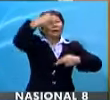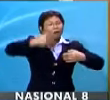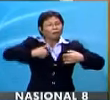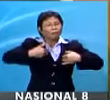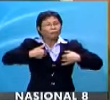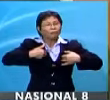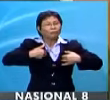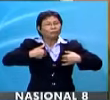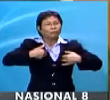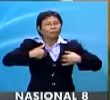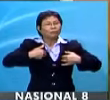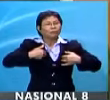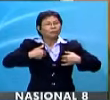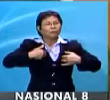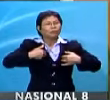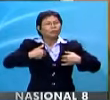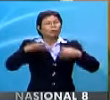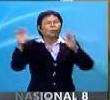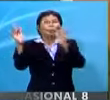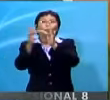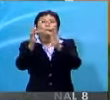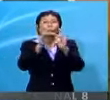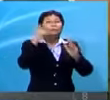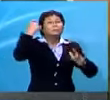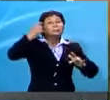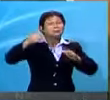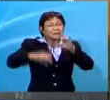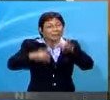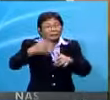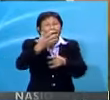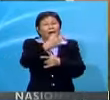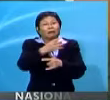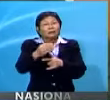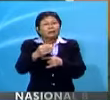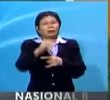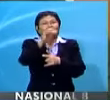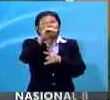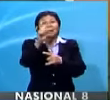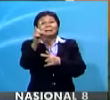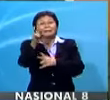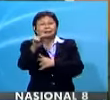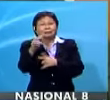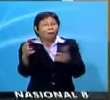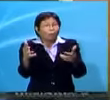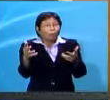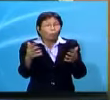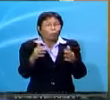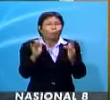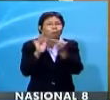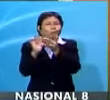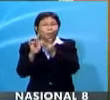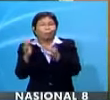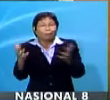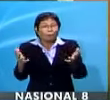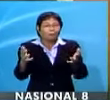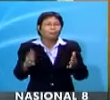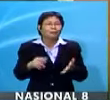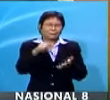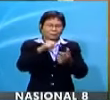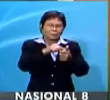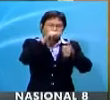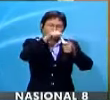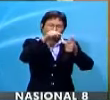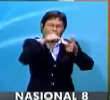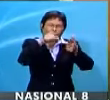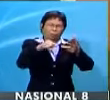segi macam mana dia nak berhubung dengan secretariat dan juga ISN medical team so these are